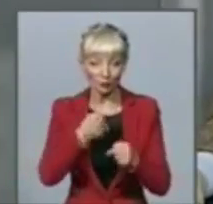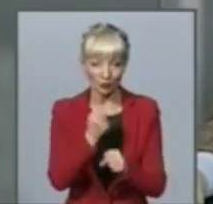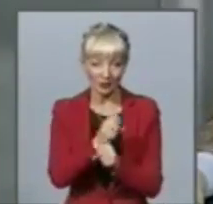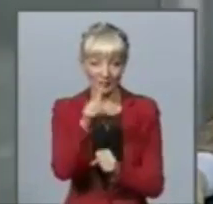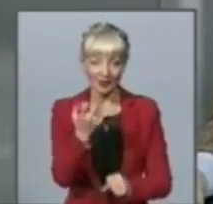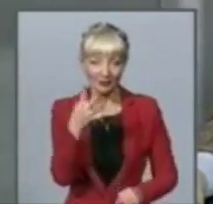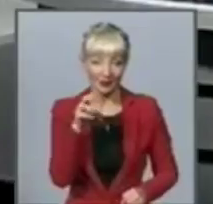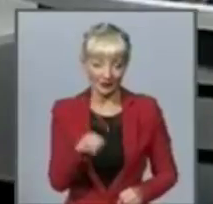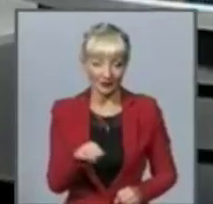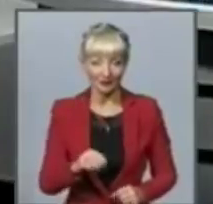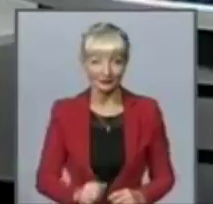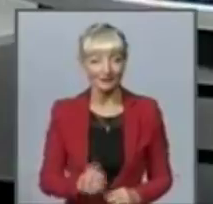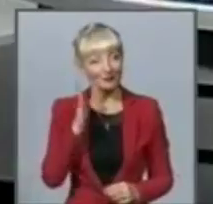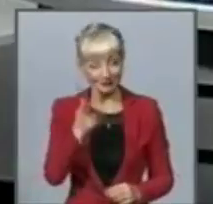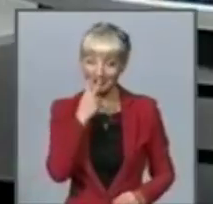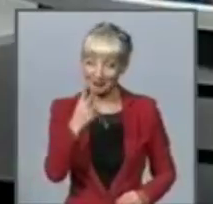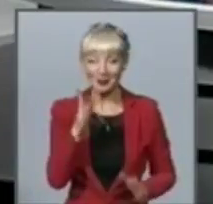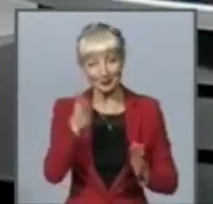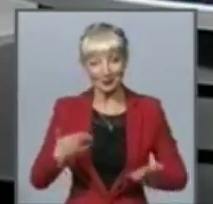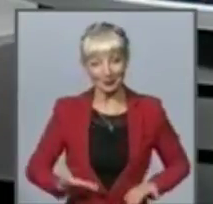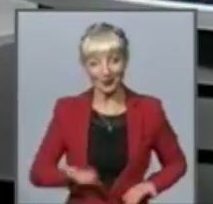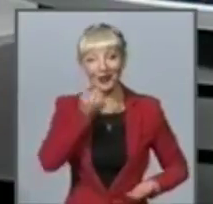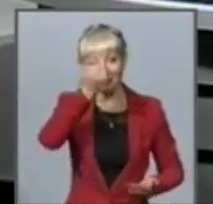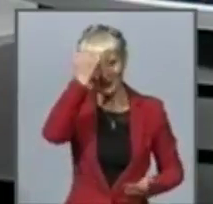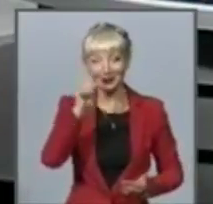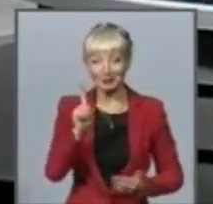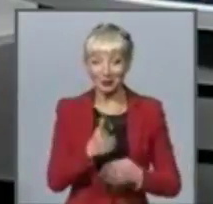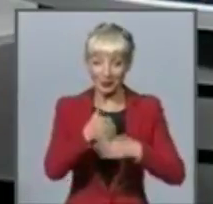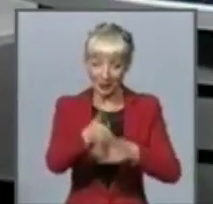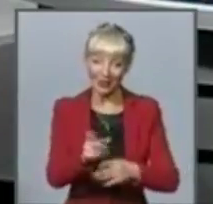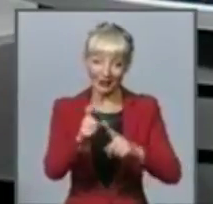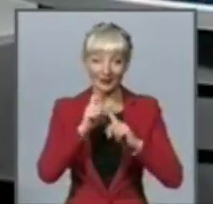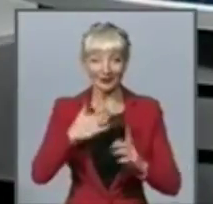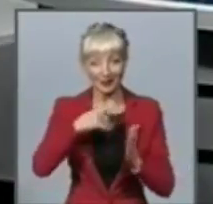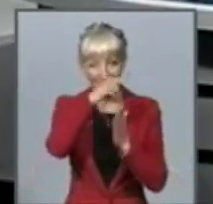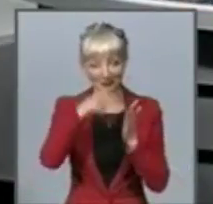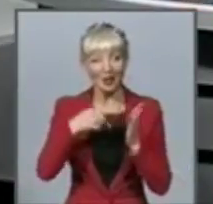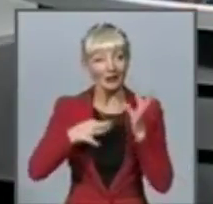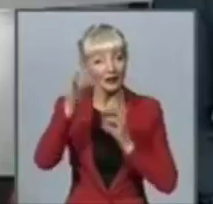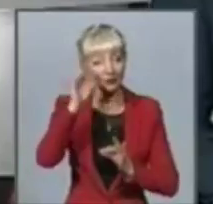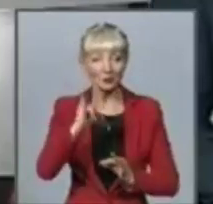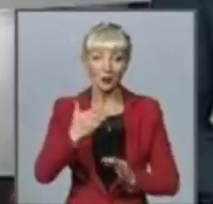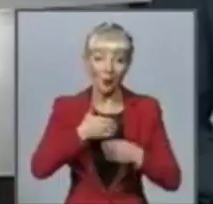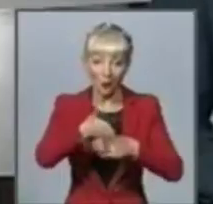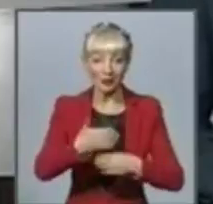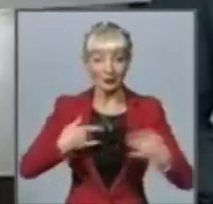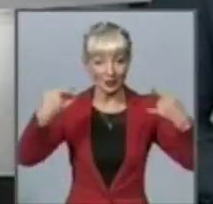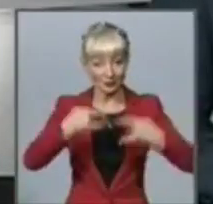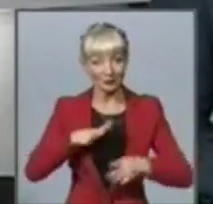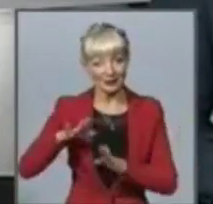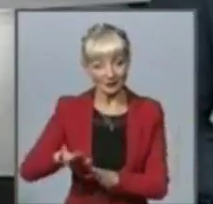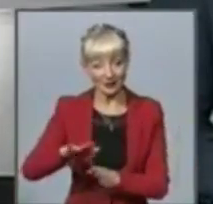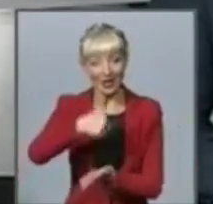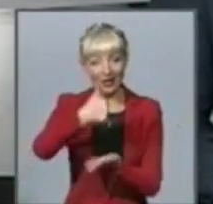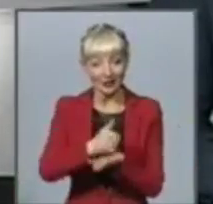років. Будемо бачити, будемо жити. Дякую, що Дякую прийшли вам. До нас і відповіли на наші питання. А я нагадаю, що гостем нашої студії був заступник